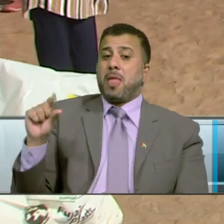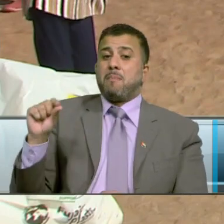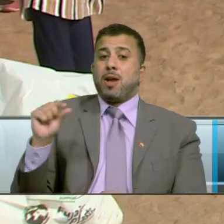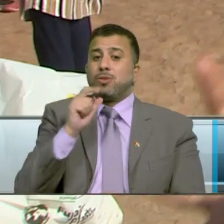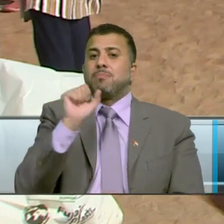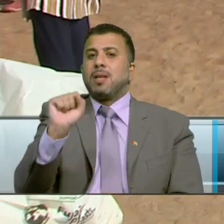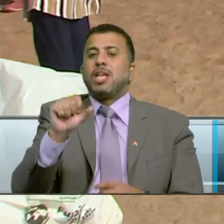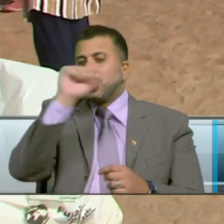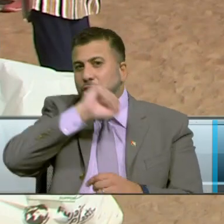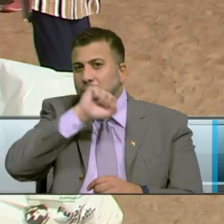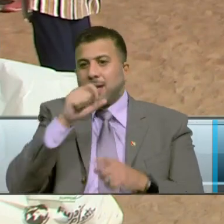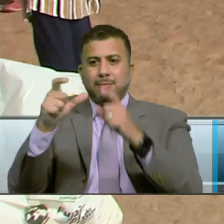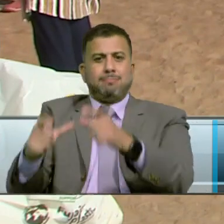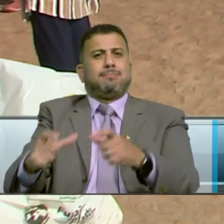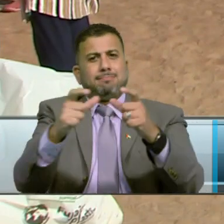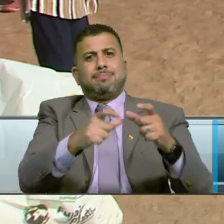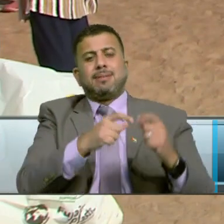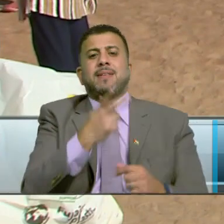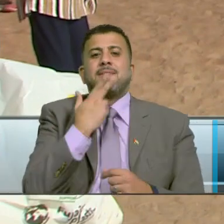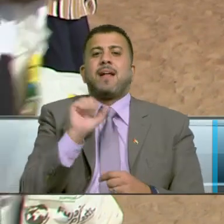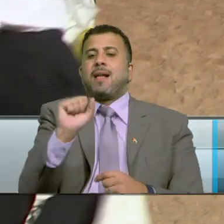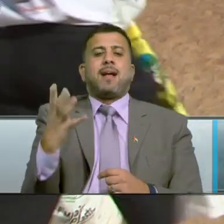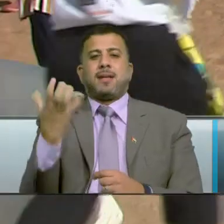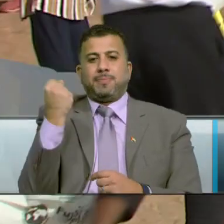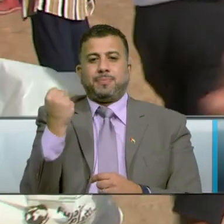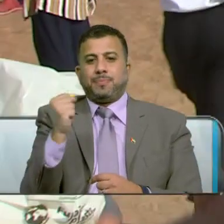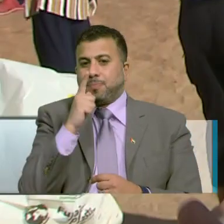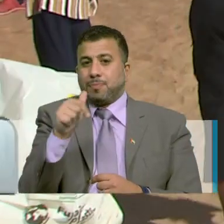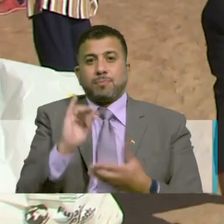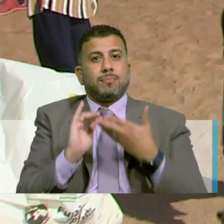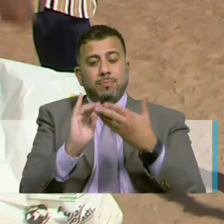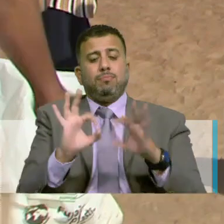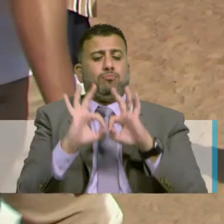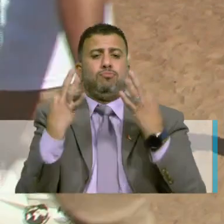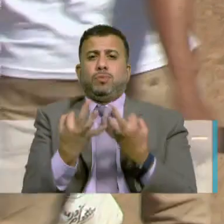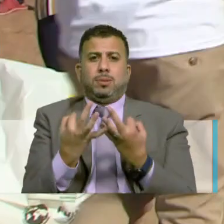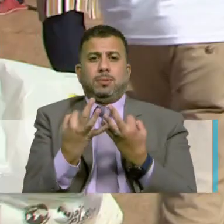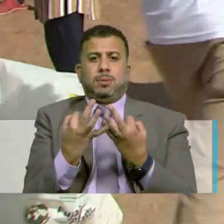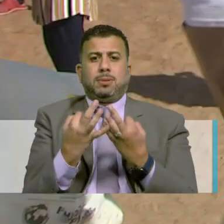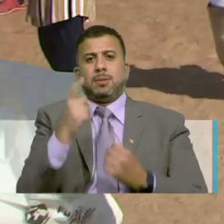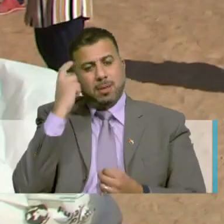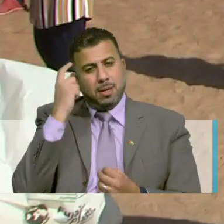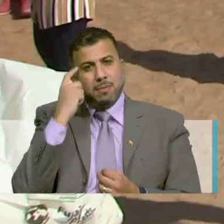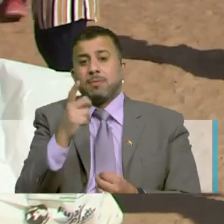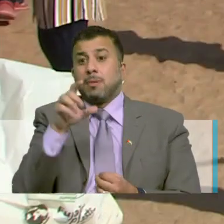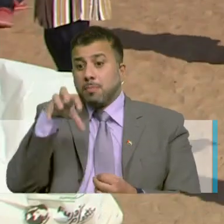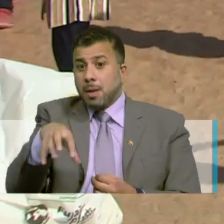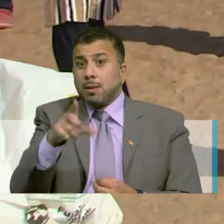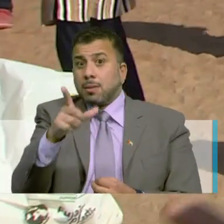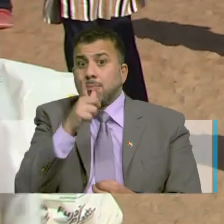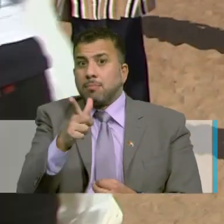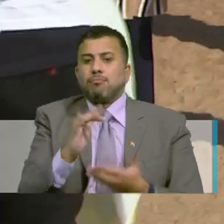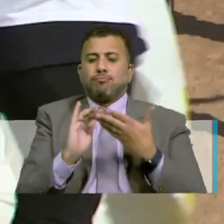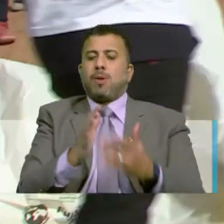وتفرد كل إمارة ببيئتها الخاصة، وهذا يساعد المجتمع أن يعرف المكان ويبني